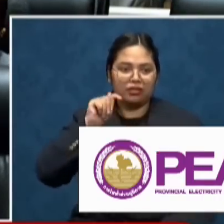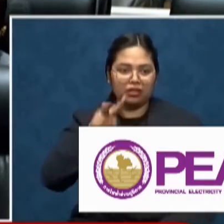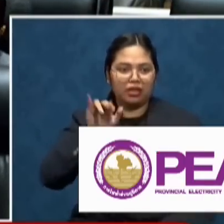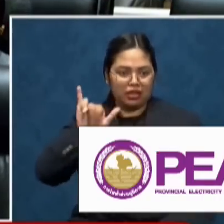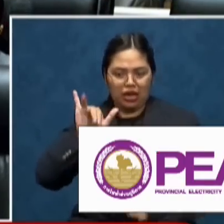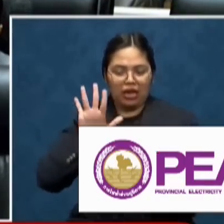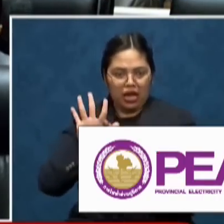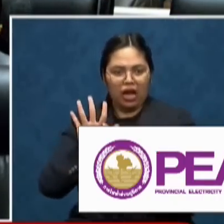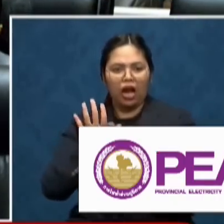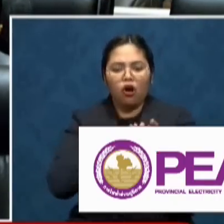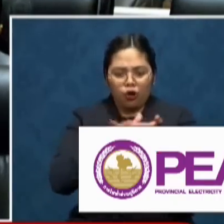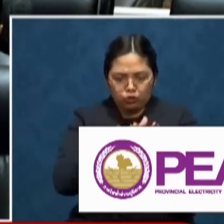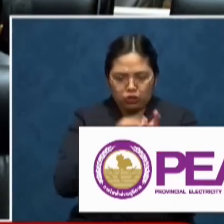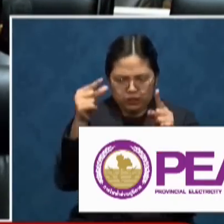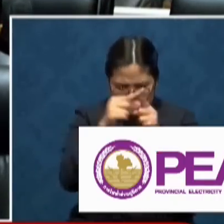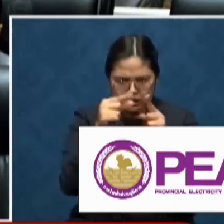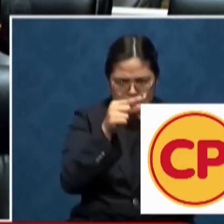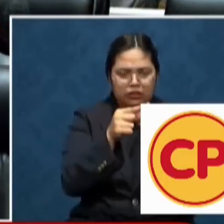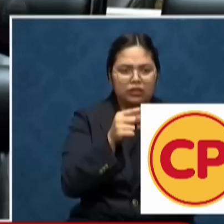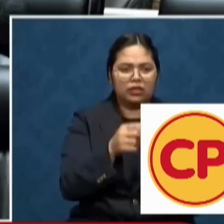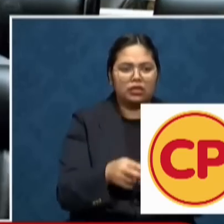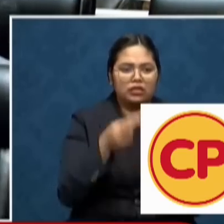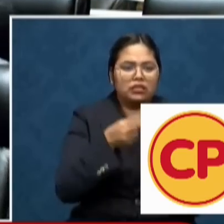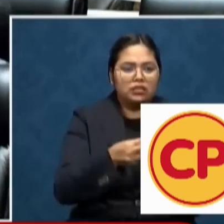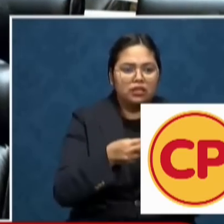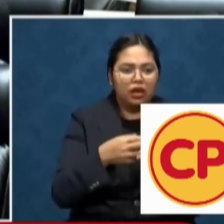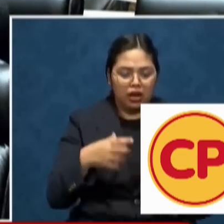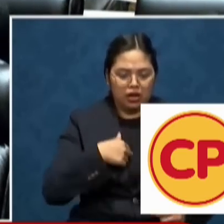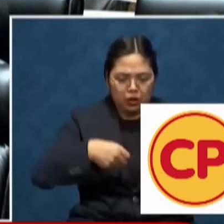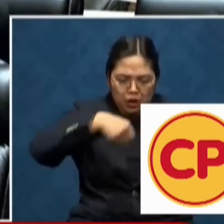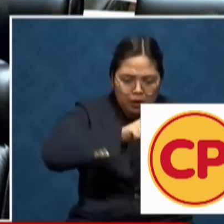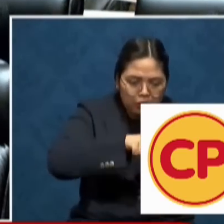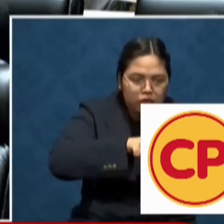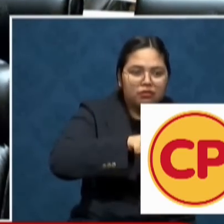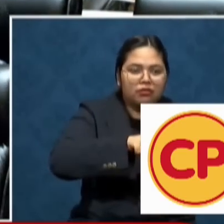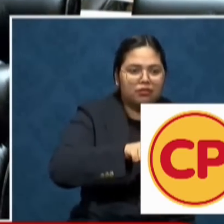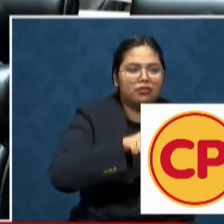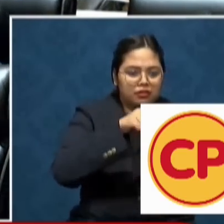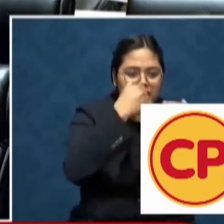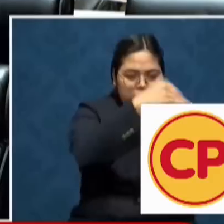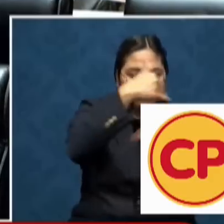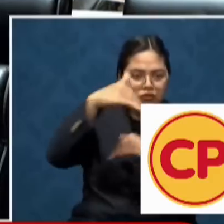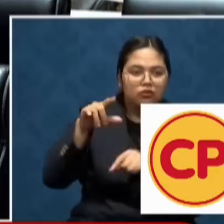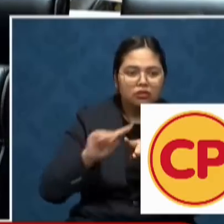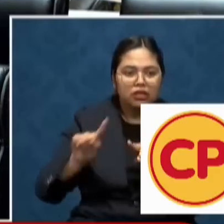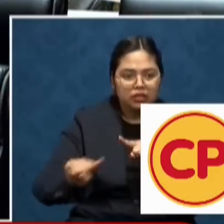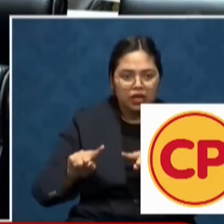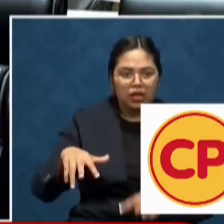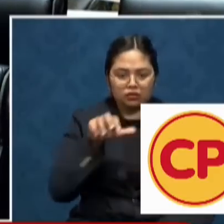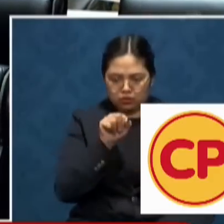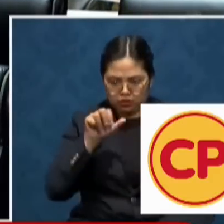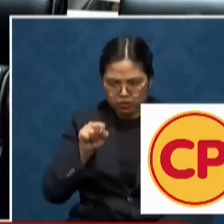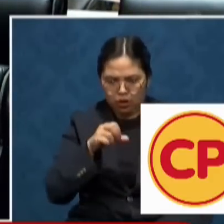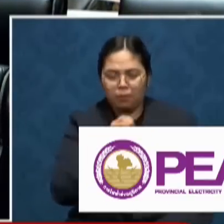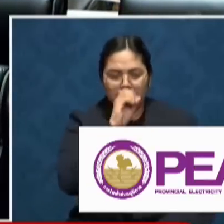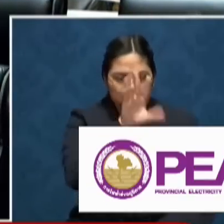ของผู้ใช้แรงงานกลุ่มไรเดอร์ดังนั้นกรณีที่สสทักท้วงแสดงว่าไม่ได้ให้ความสนใจปัญหาความเดือดร้อนแล้วก็เข้าหา